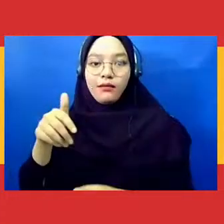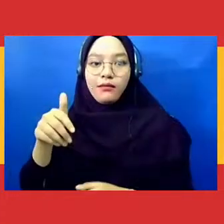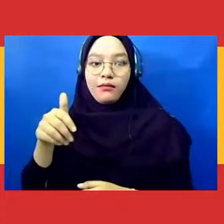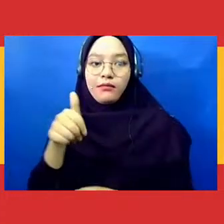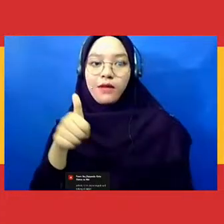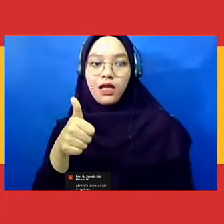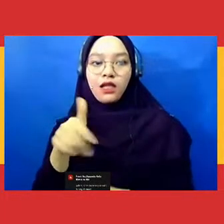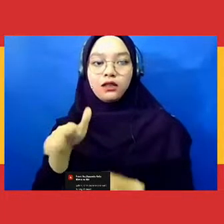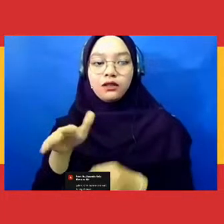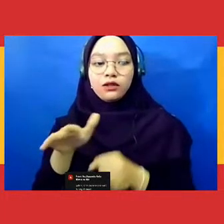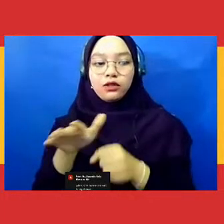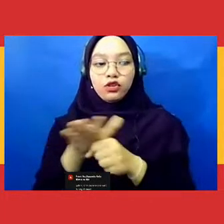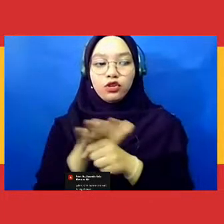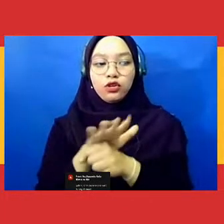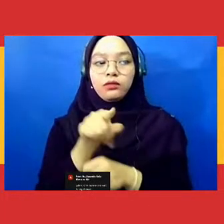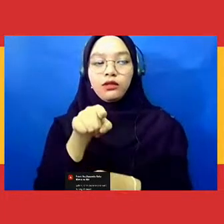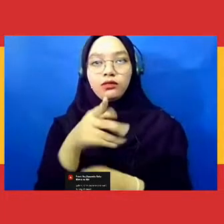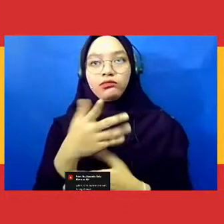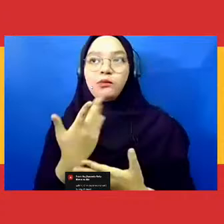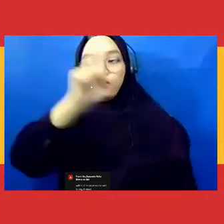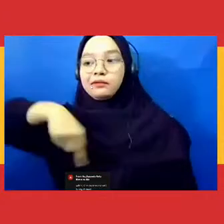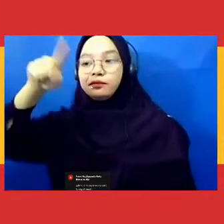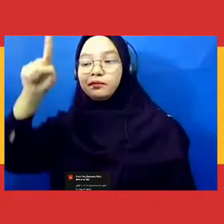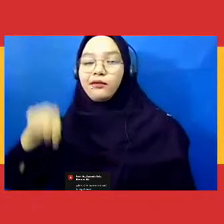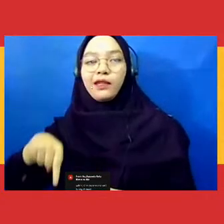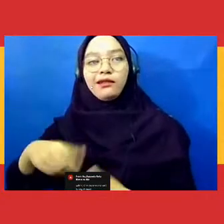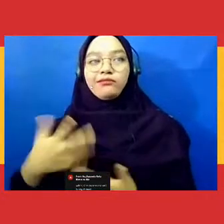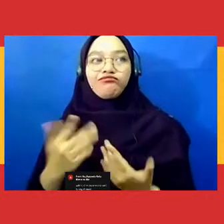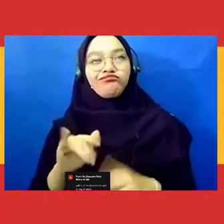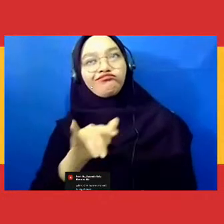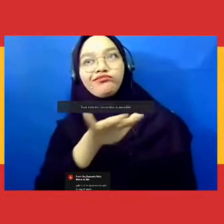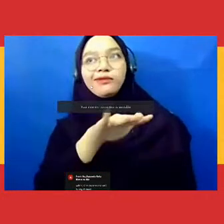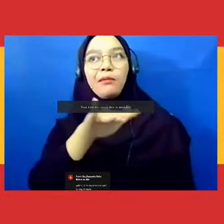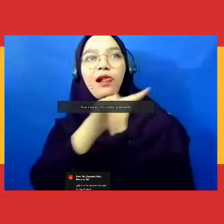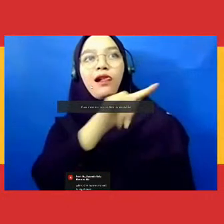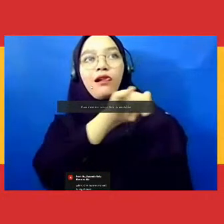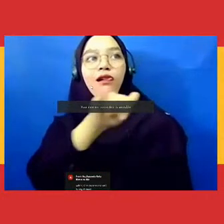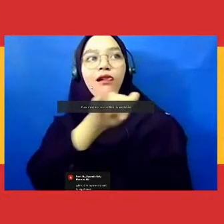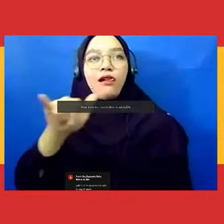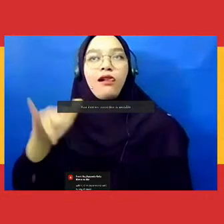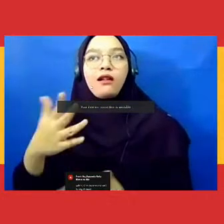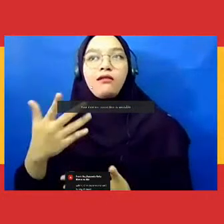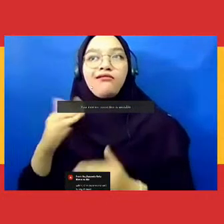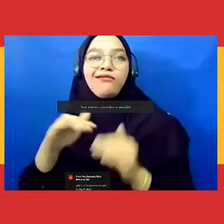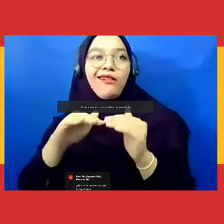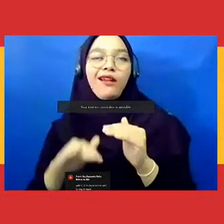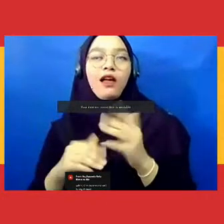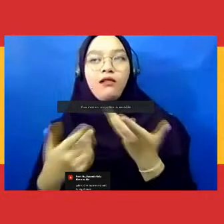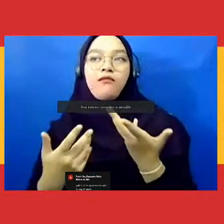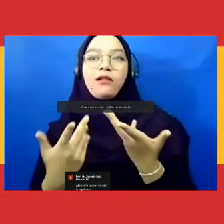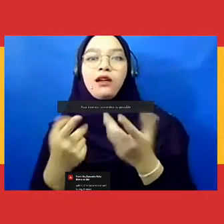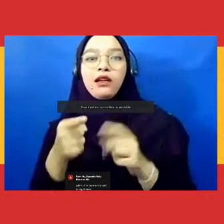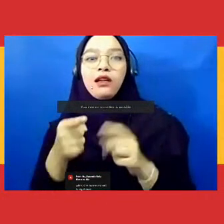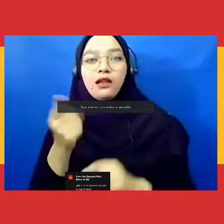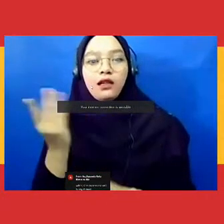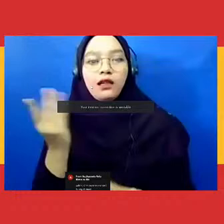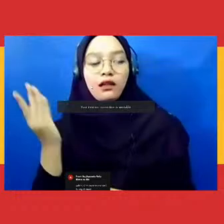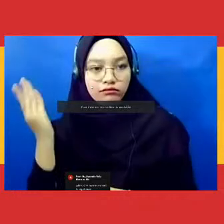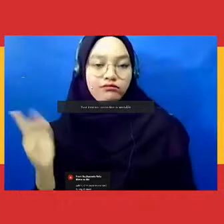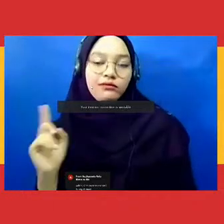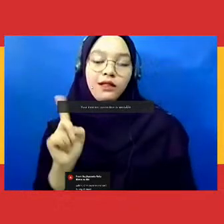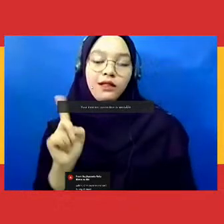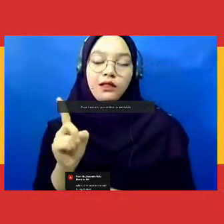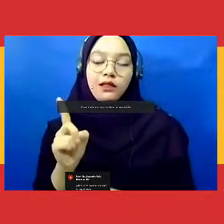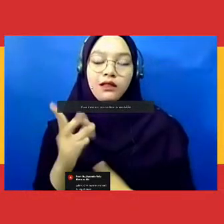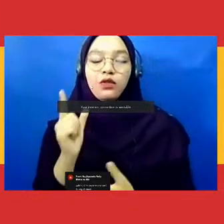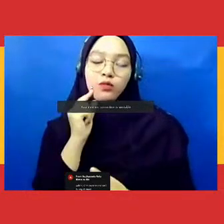inflasi yang stabil dan rendah saya kira. Dan ini juga modalitas kita, juga umur harapan